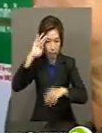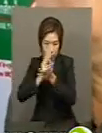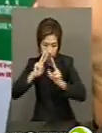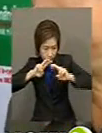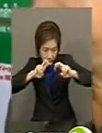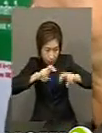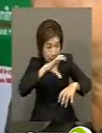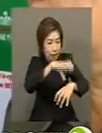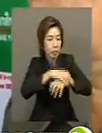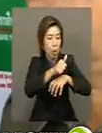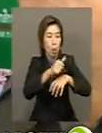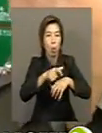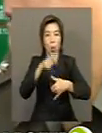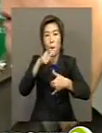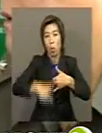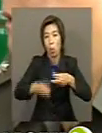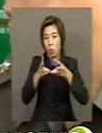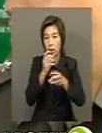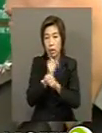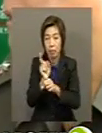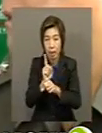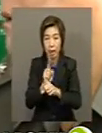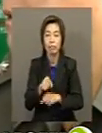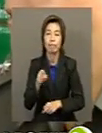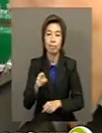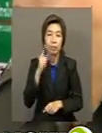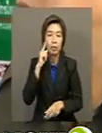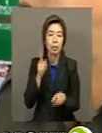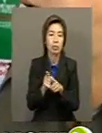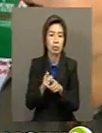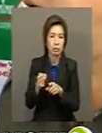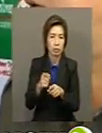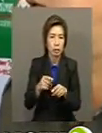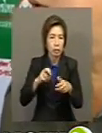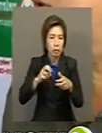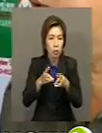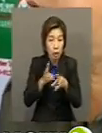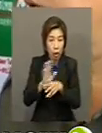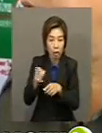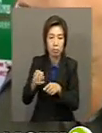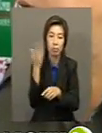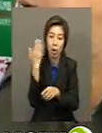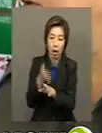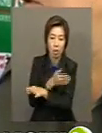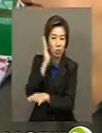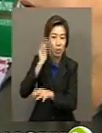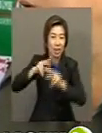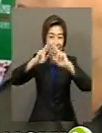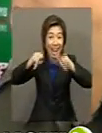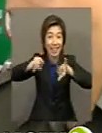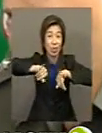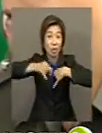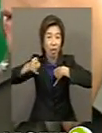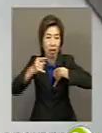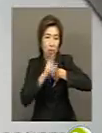นี่ยน่าเป็นห่วงเหมือนกัน ครับก็คือเคสของคุณพันสุธีนะฮะก็คือเคสที่มีปัญหาก่อนหน้านี้ไปร้องเรียน K-Bank